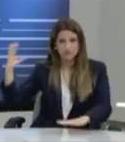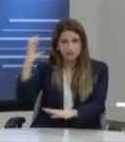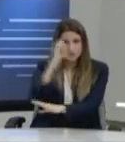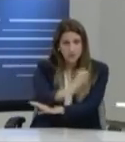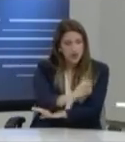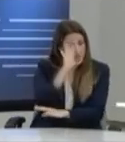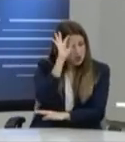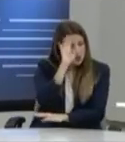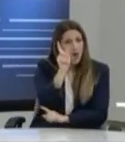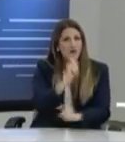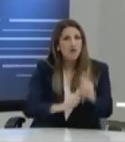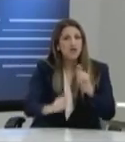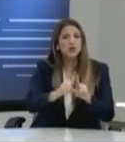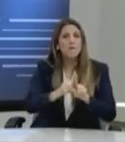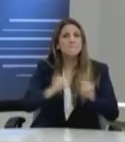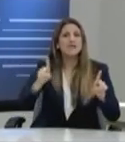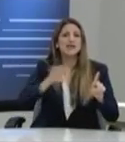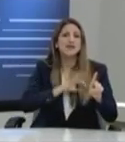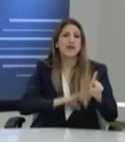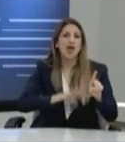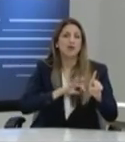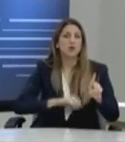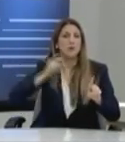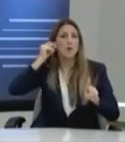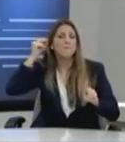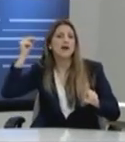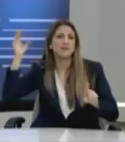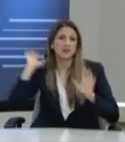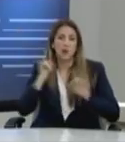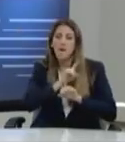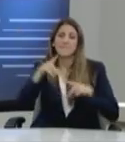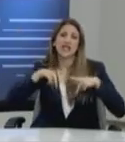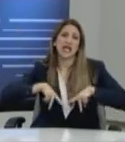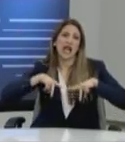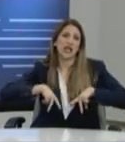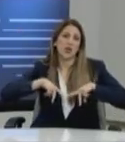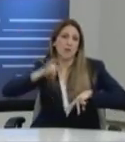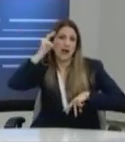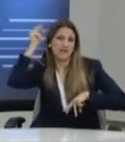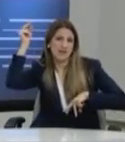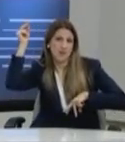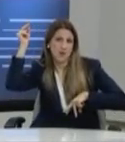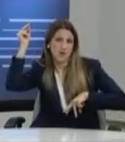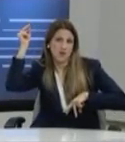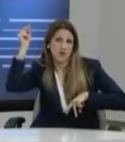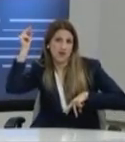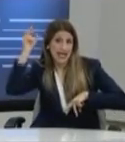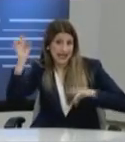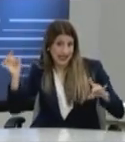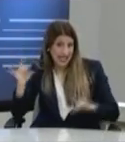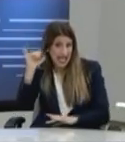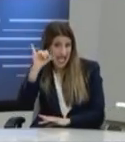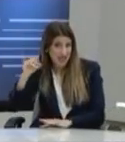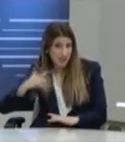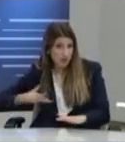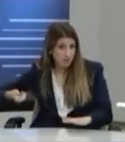500 εκατομμύρια για να φτιάξω ένα μη κερδοσκοπικό πανεπιστήμιο, μη κρατικό μη κερδοσκοπικό πανεπιστήμιο στην Ελλάδα. Μισό λεπτό, αν